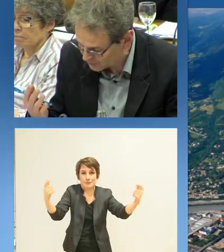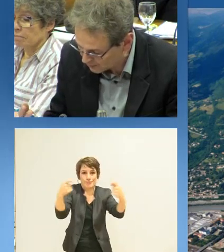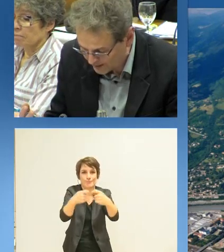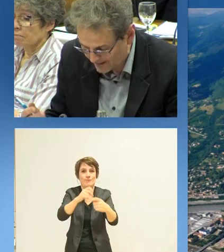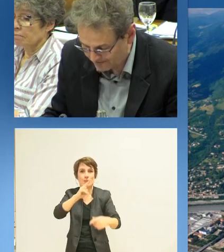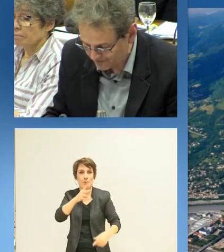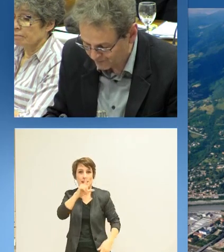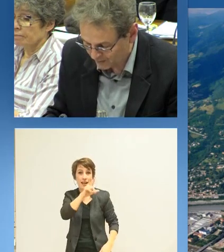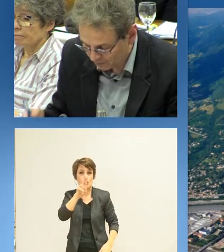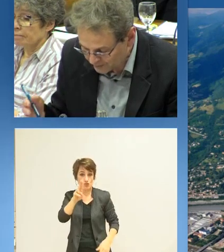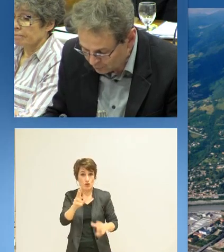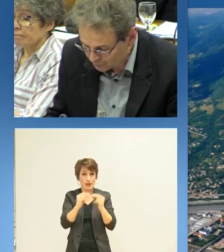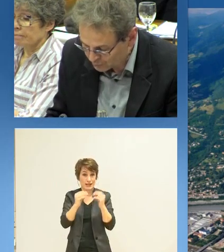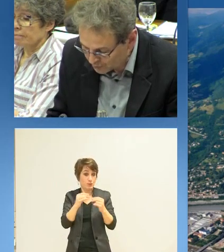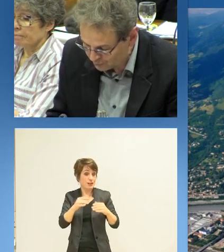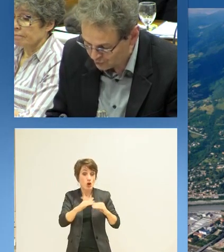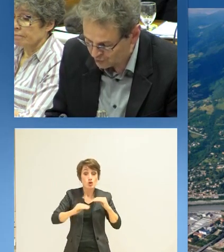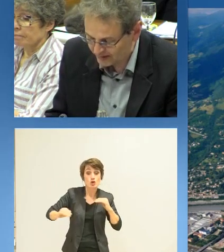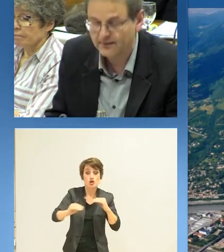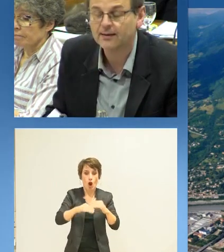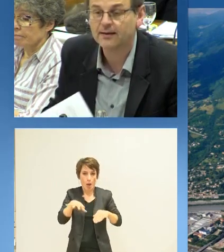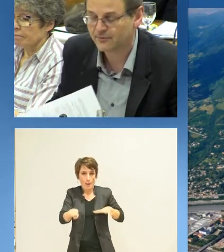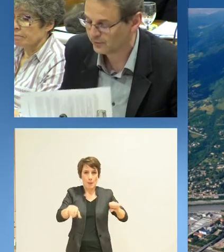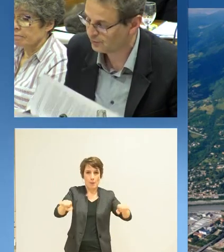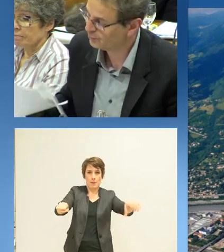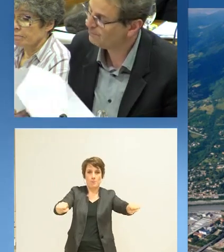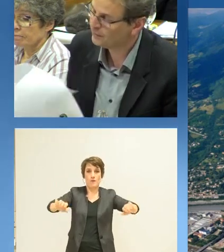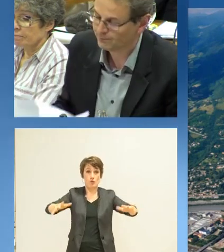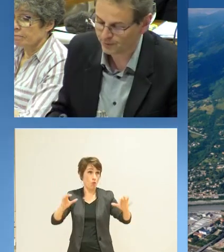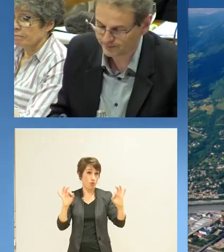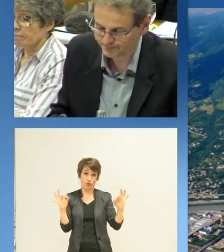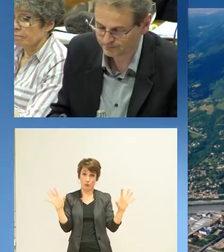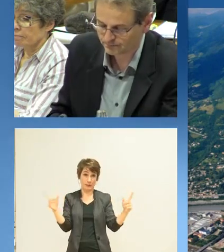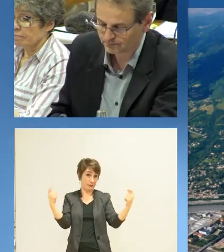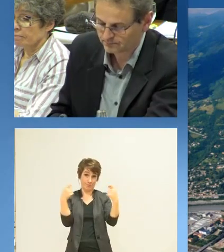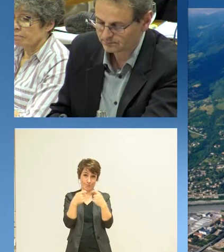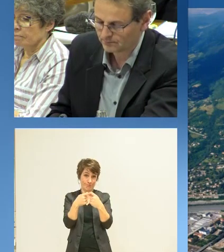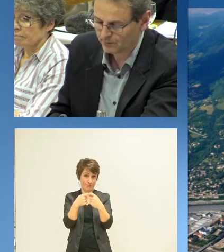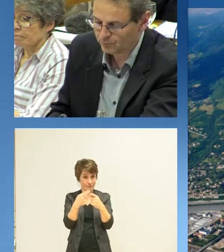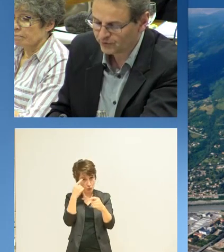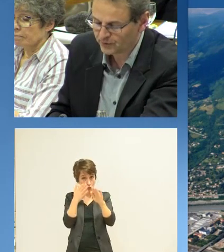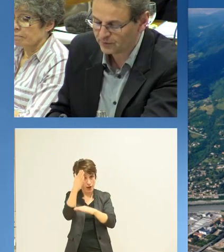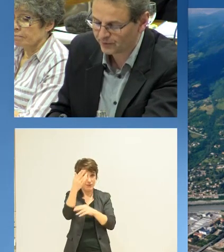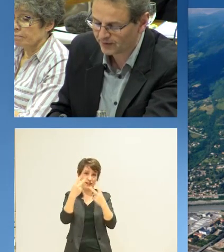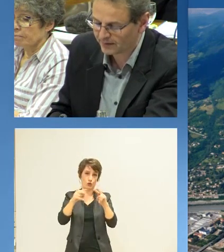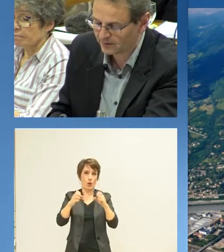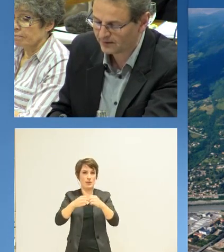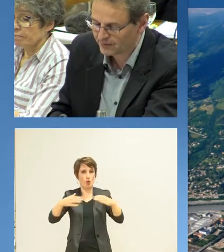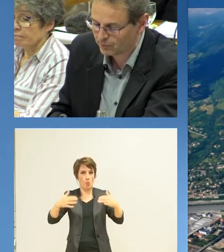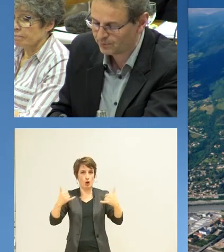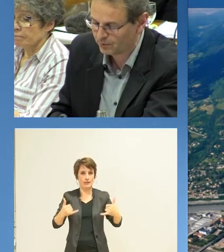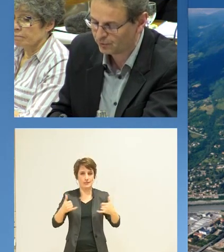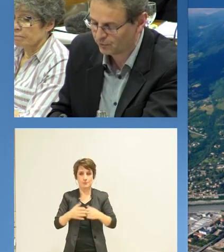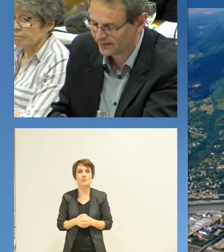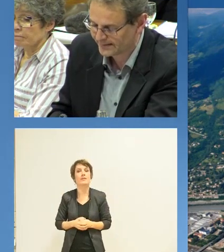usages du sol on est donc au coeur du sujet et de l'avenir de notre métropole pour ce qui concerne maintenant la